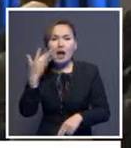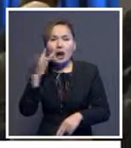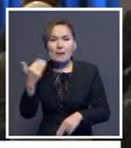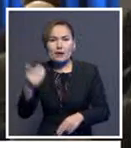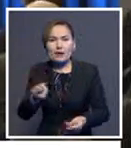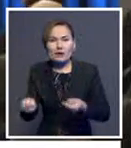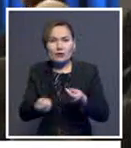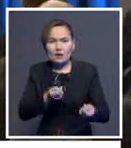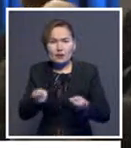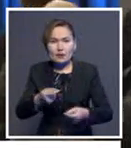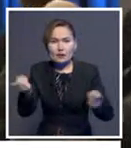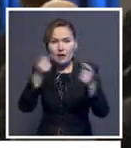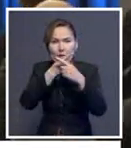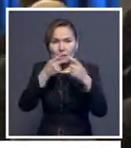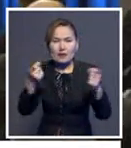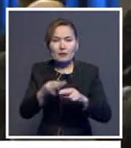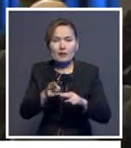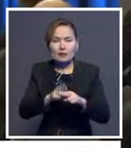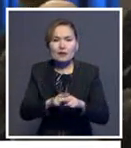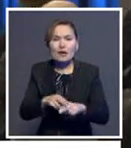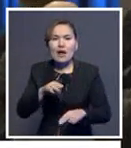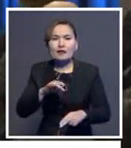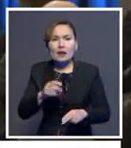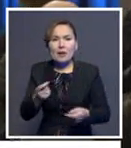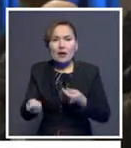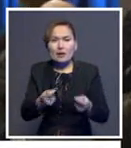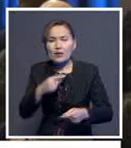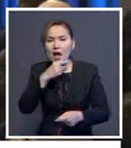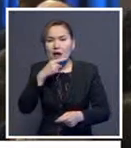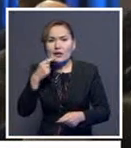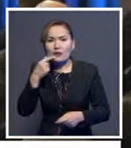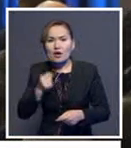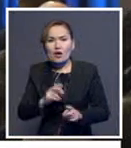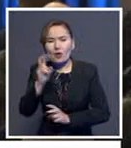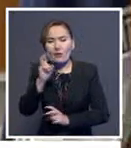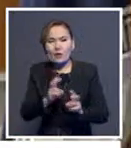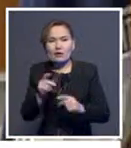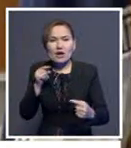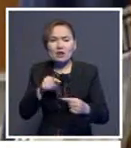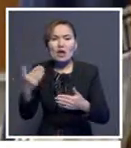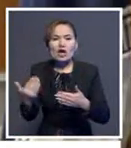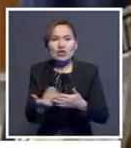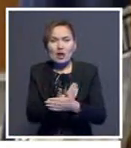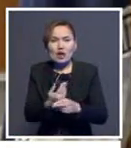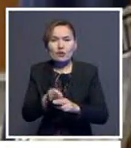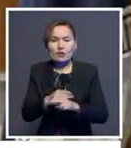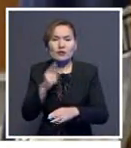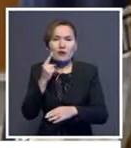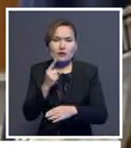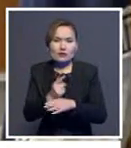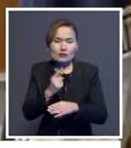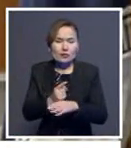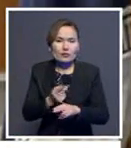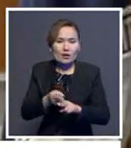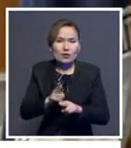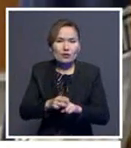хатшысы Хизер Науэрттің мәлімдеуінше, Трамп әкімшілігі Ресейдің әскери өнеркәсіптік кешеніне қарсы жаңа санкция жариялауды әзірге